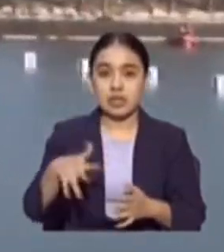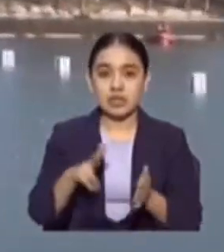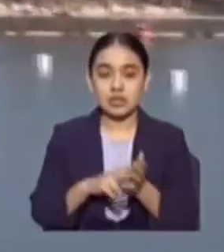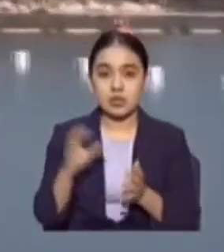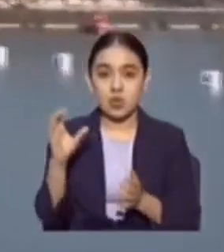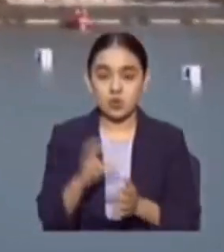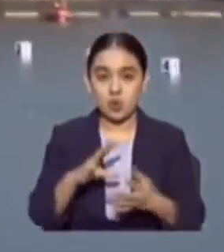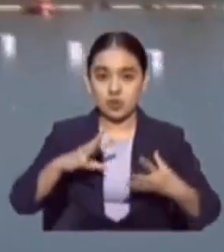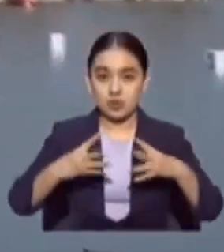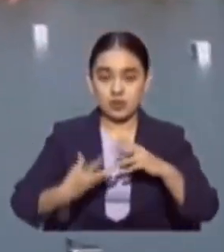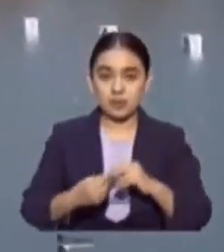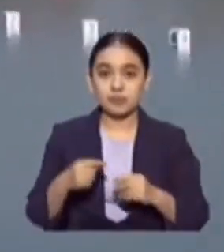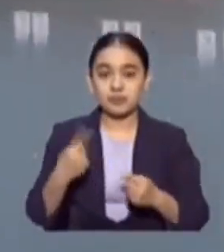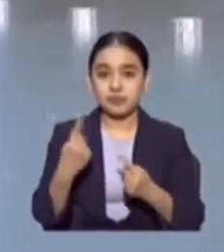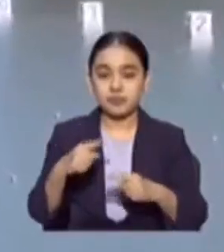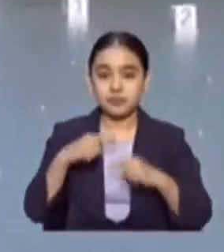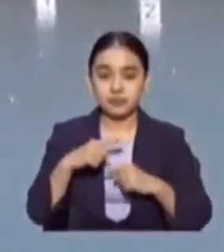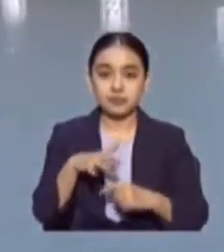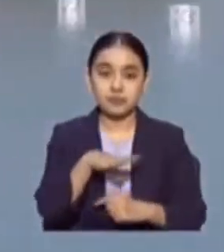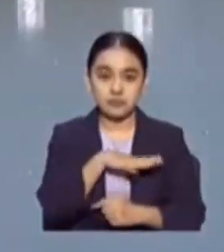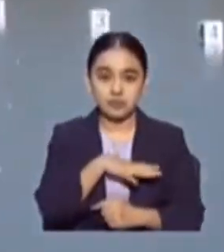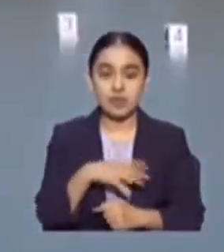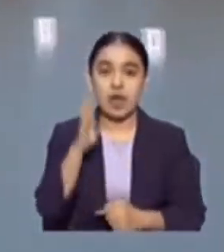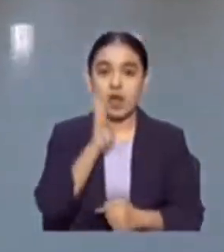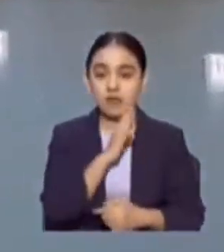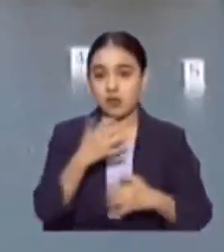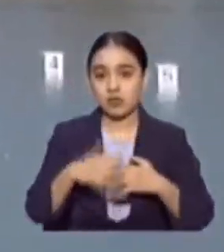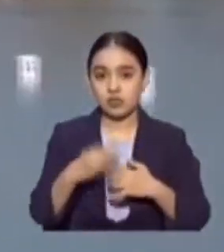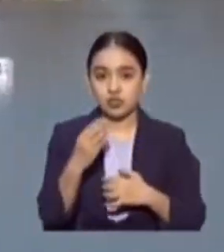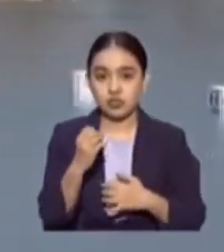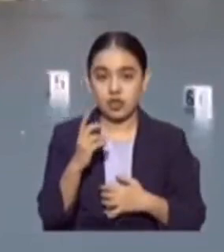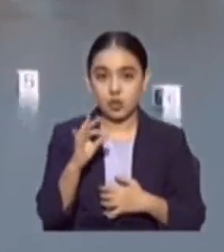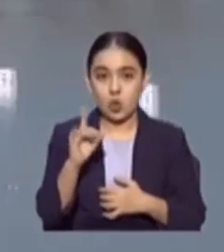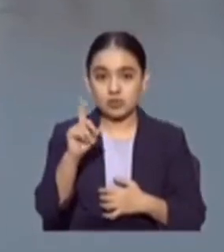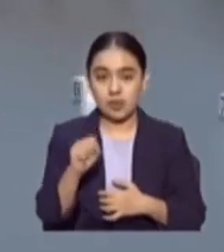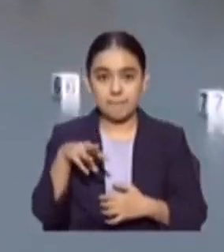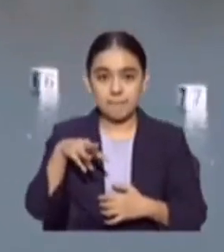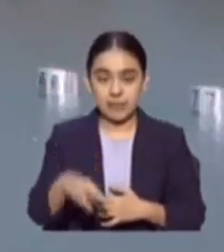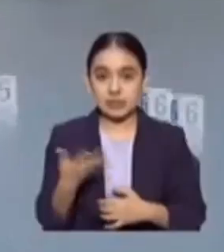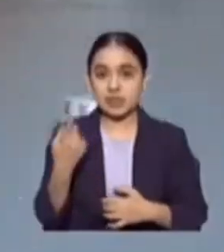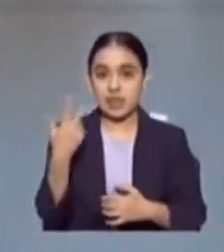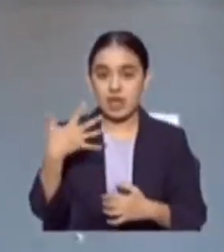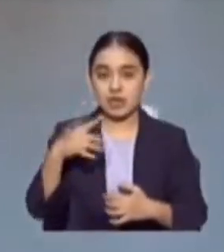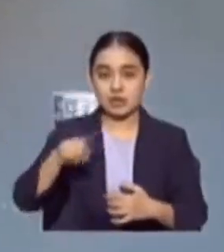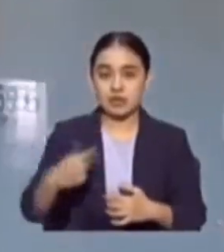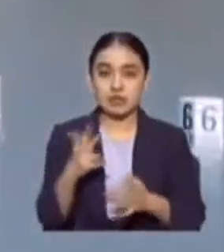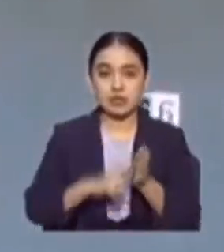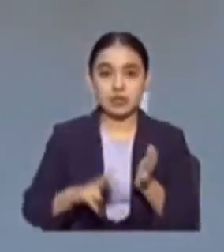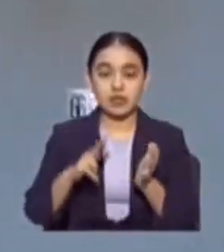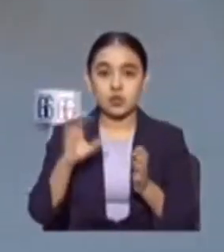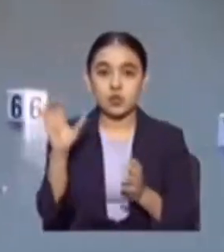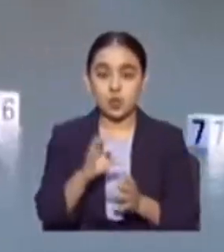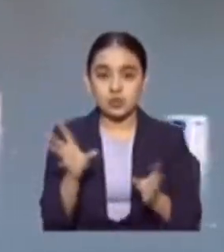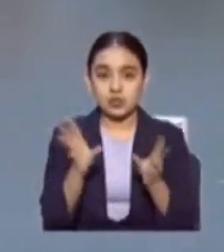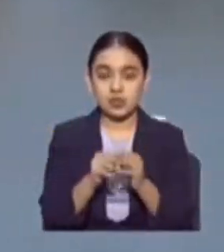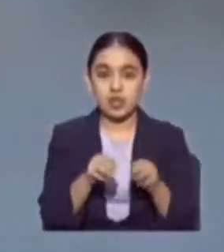42.258 soniya natija bilan marraga birinchi bo'lib yetib keldi. Ayollar o'rtasida esa Shahnoza Mirzayeva 50.680 soniya